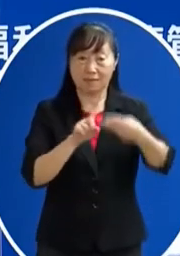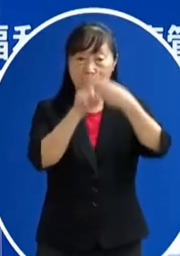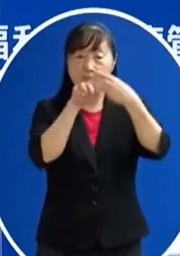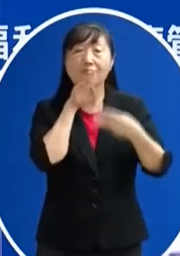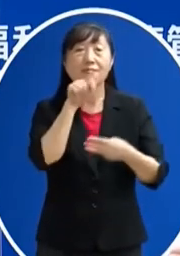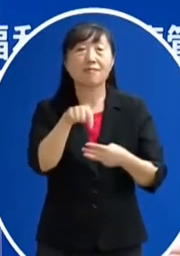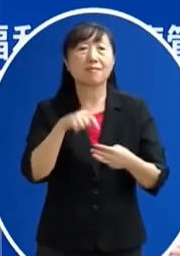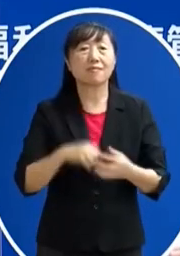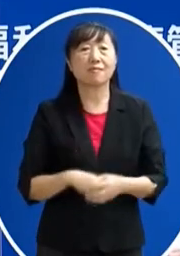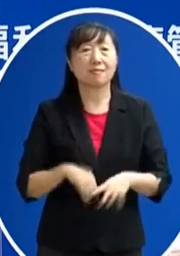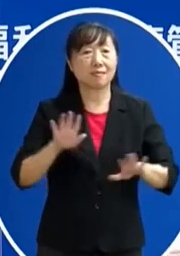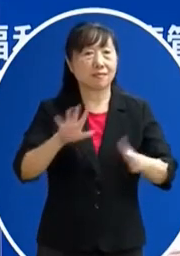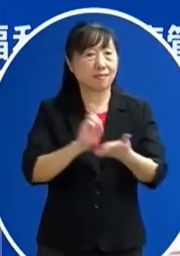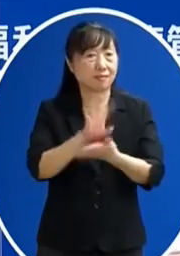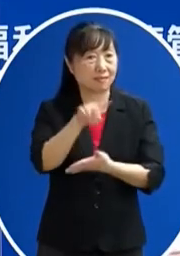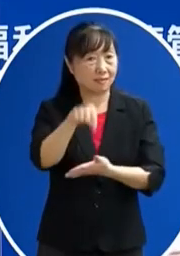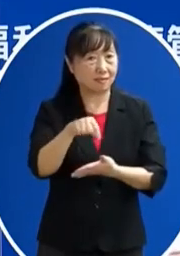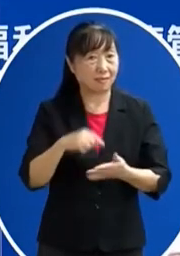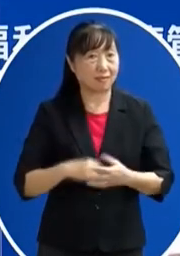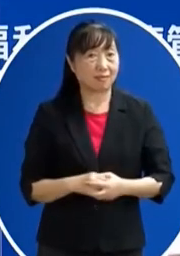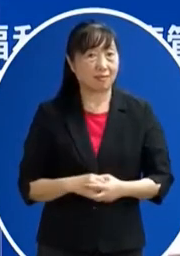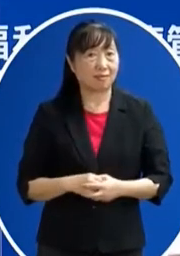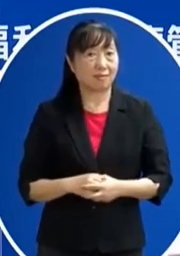那跟大家做这样报告。